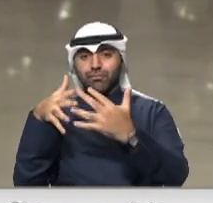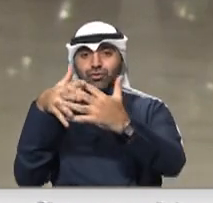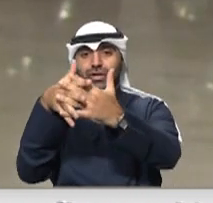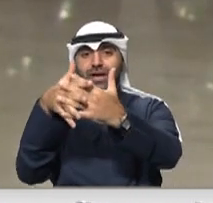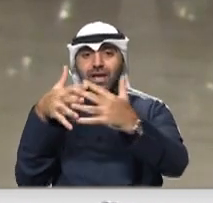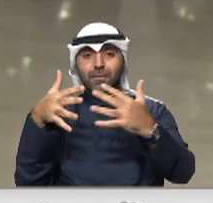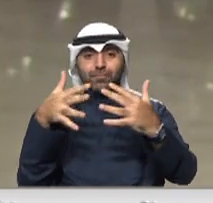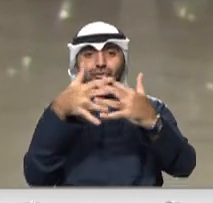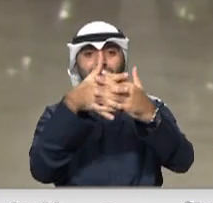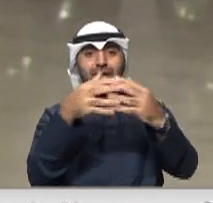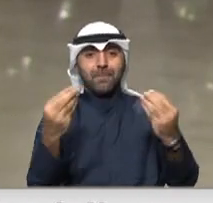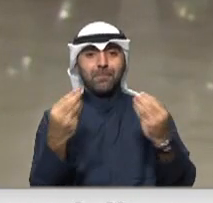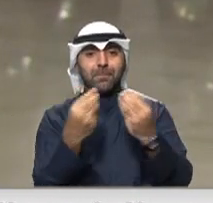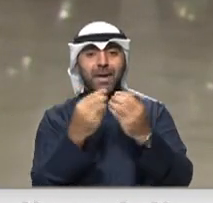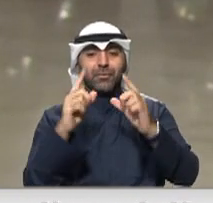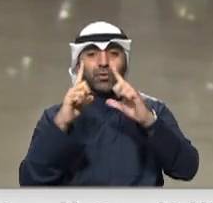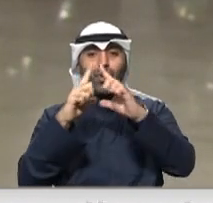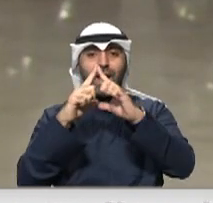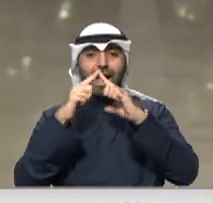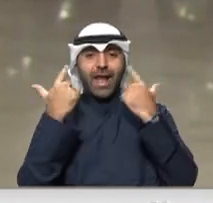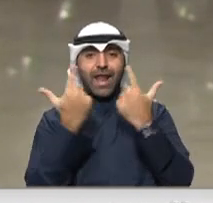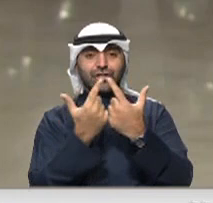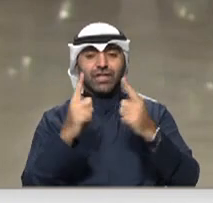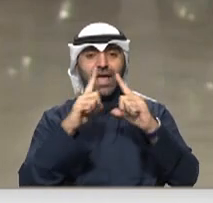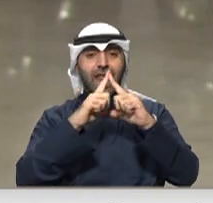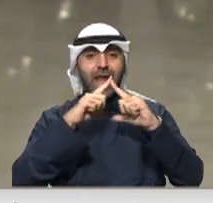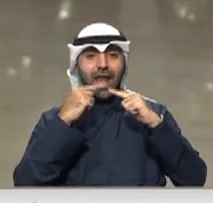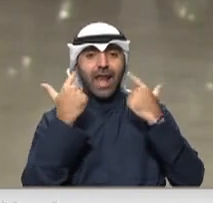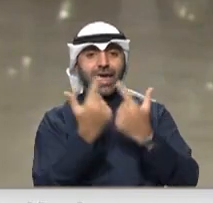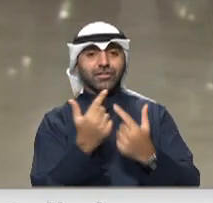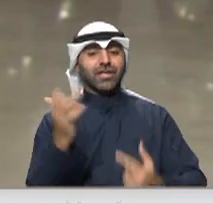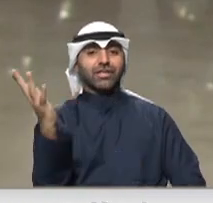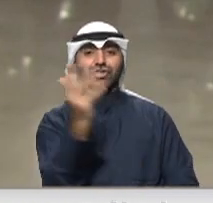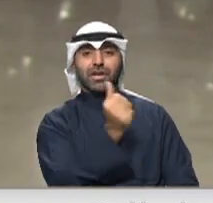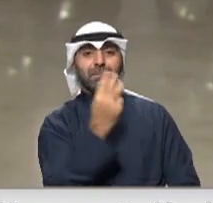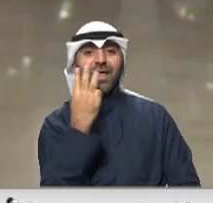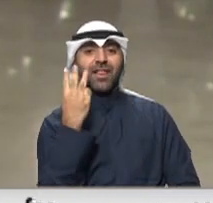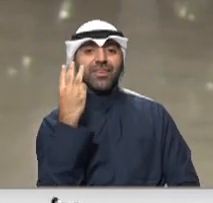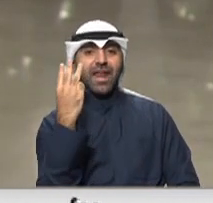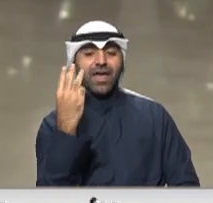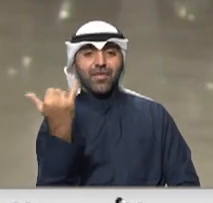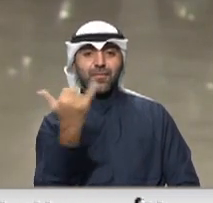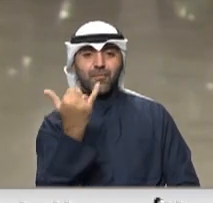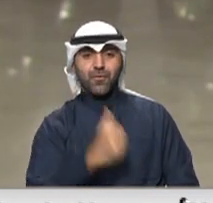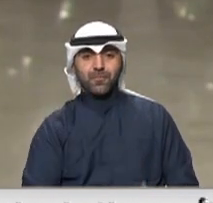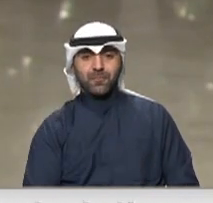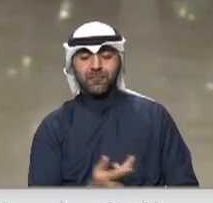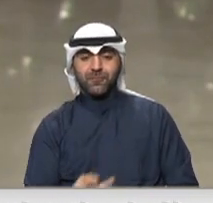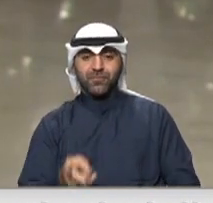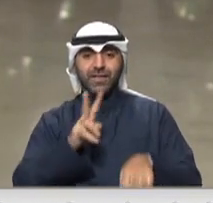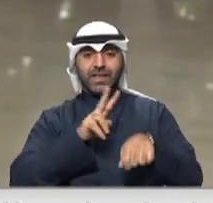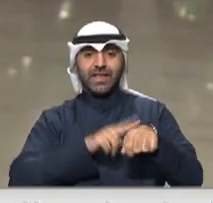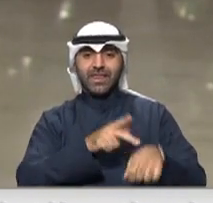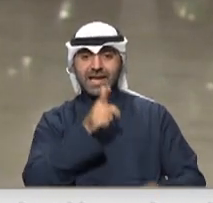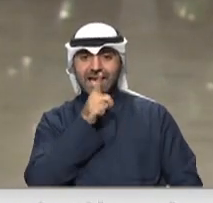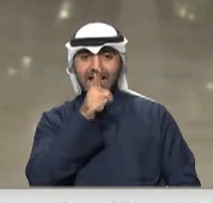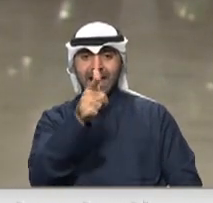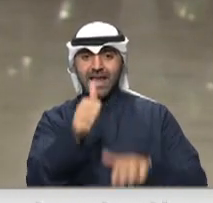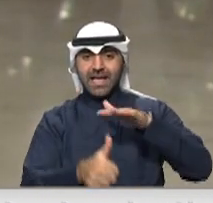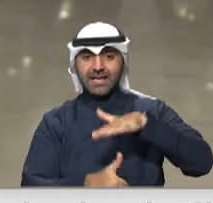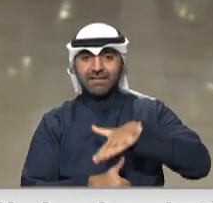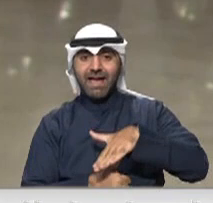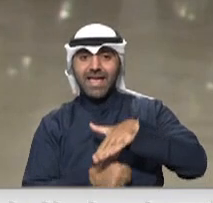السياسية. كذلك نثمن ما أتى على لسان رئيس البرلمان الجزائري